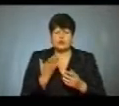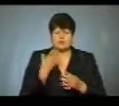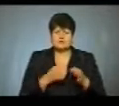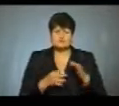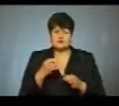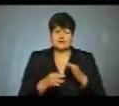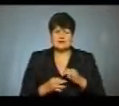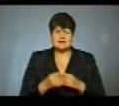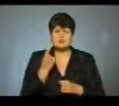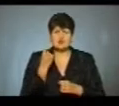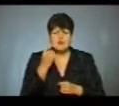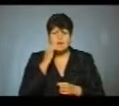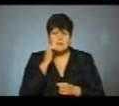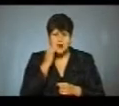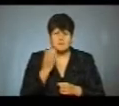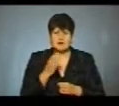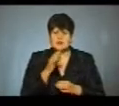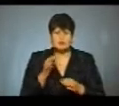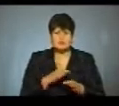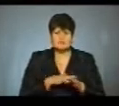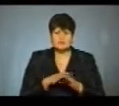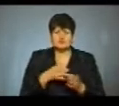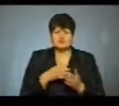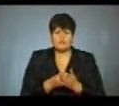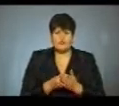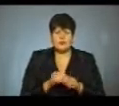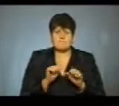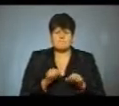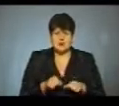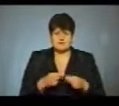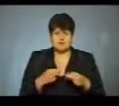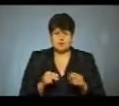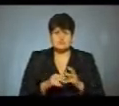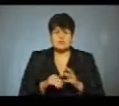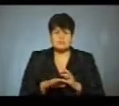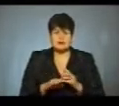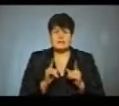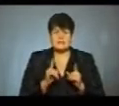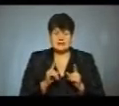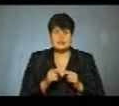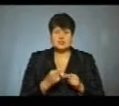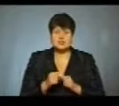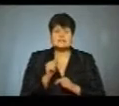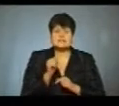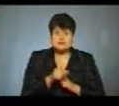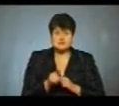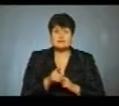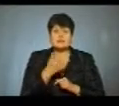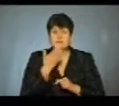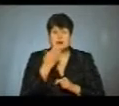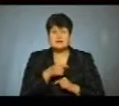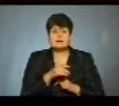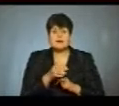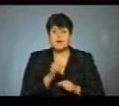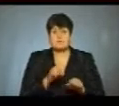жодна бабка ніколи не реалізує своє право на продаж землі тільки через те, що вона там не має ніяких